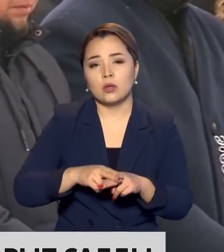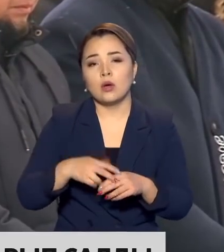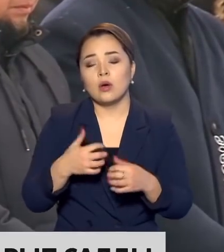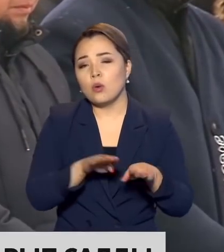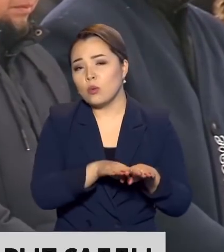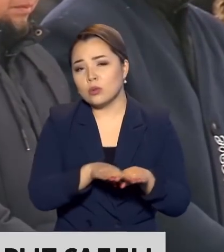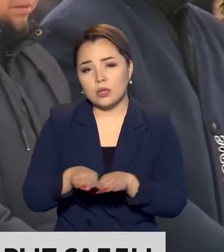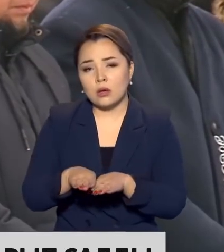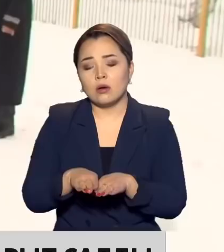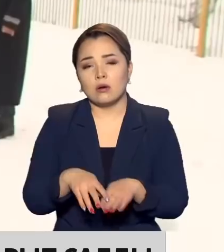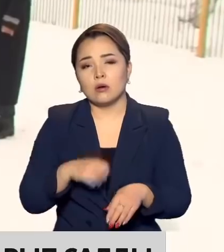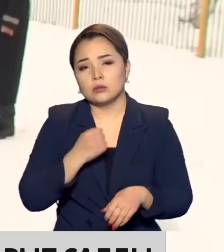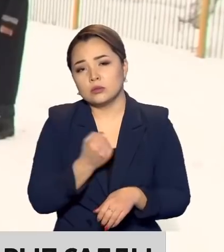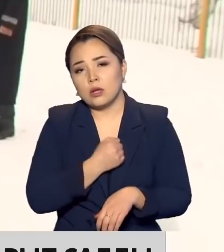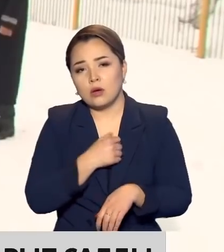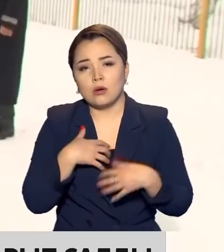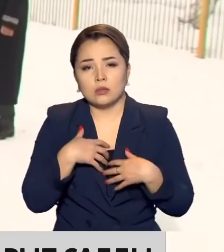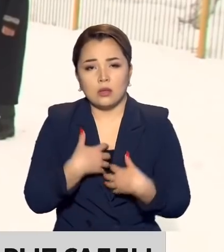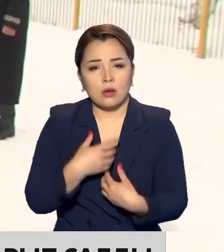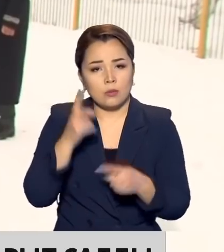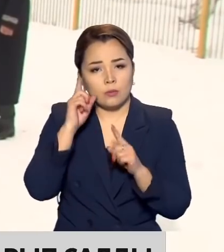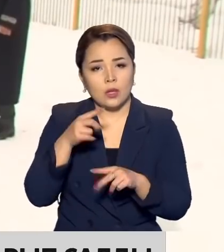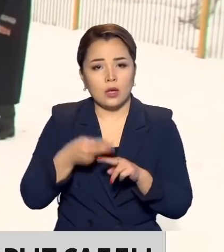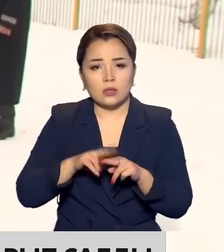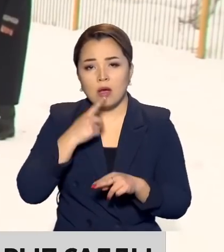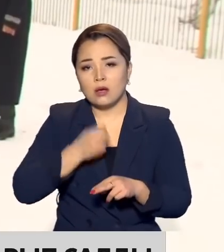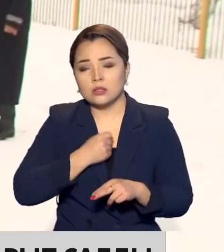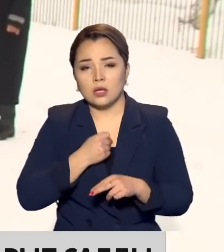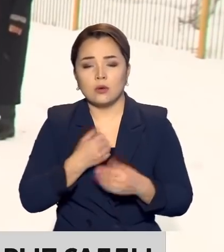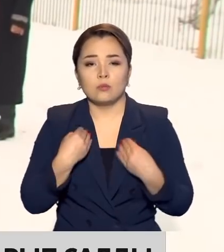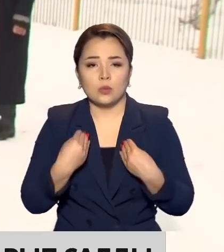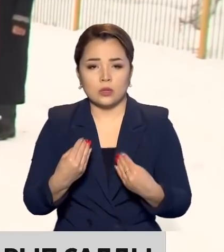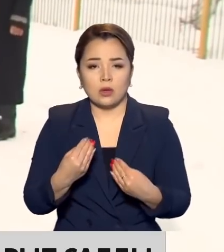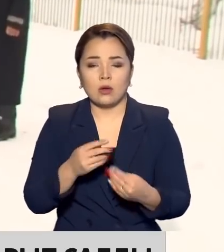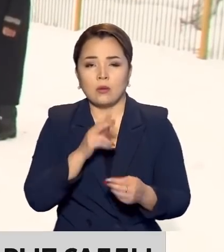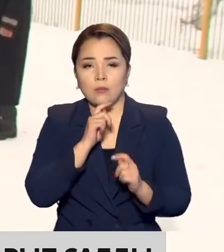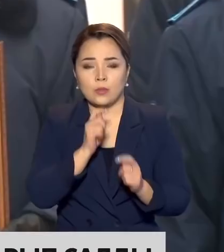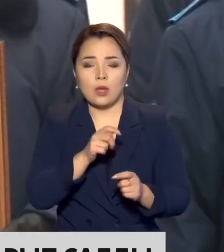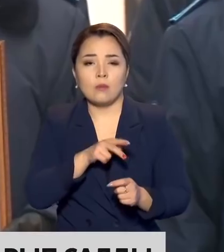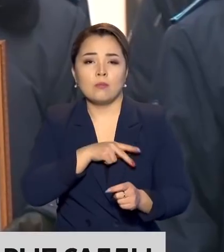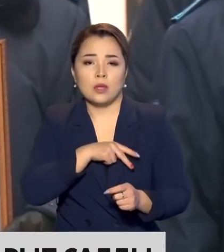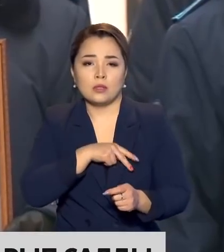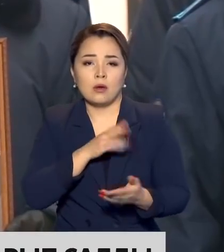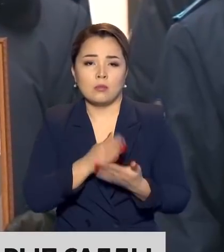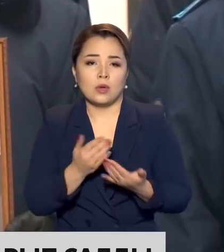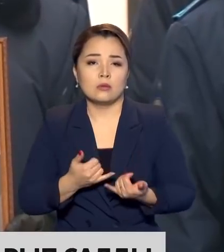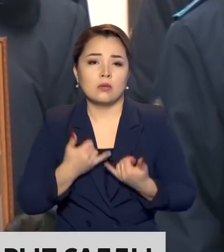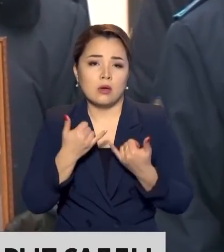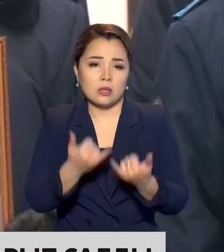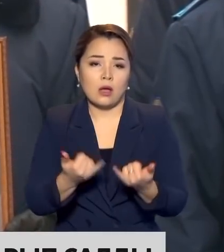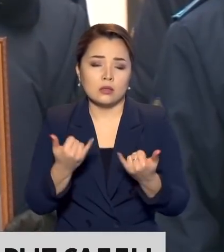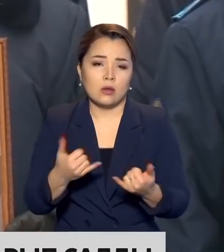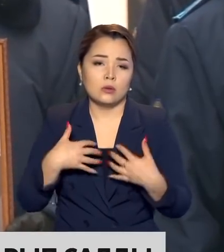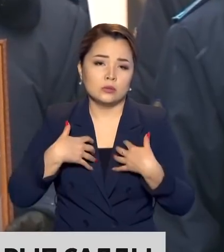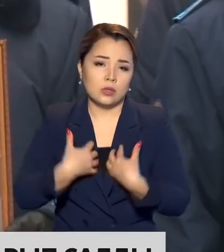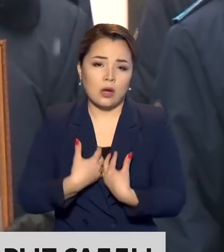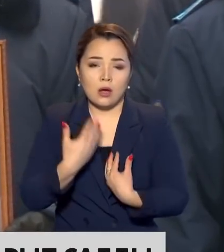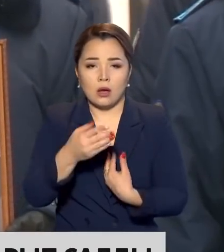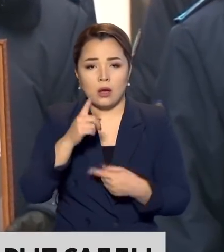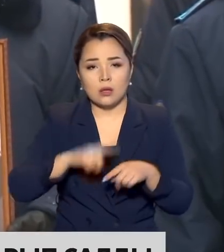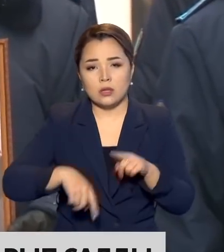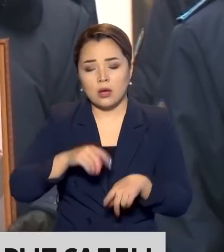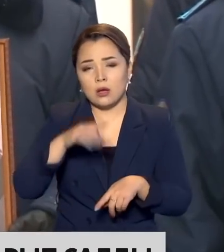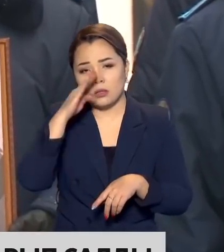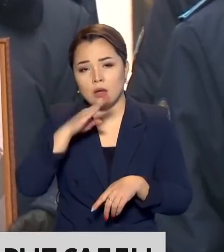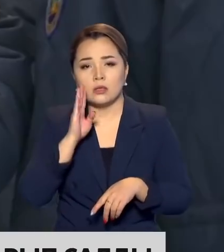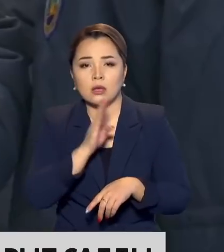қайғы. Құзырлы орган марқұмдарды әскери ерлігі үшін медалімен марапаттаған. Төсбелгі қайғыдан қан жұтқан ата-анасына